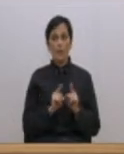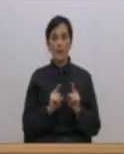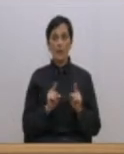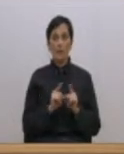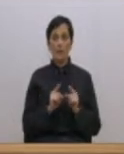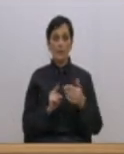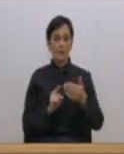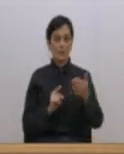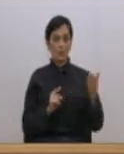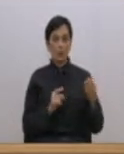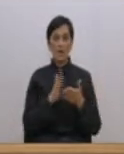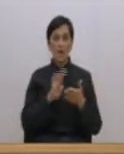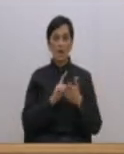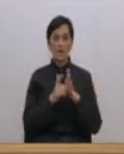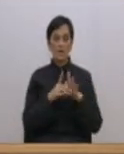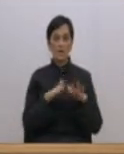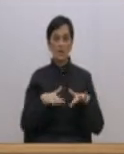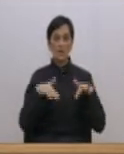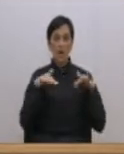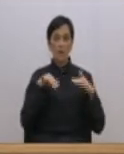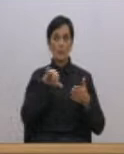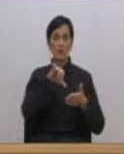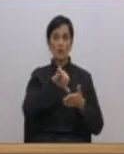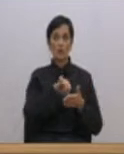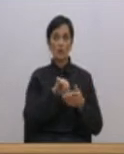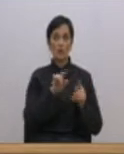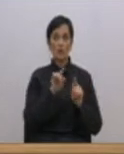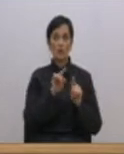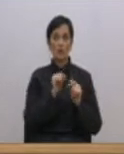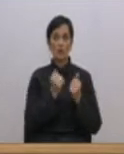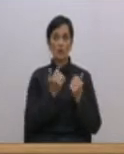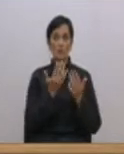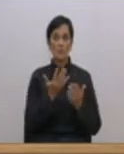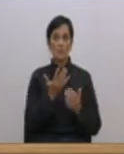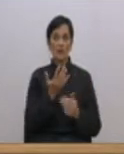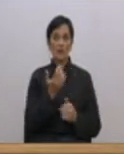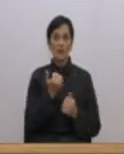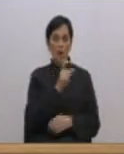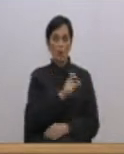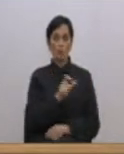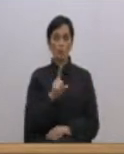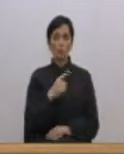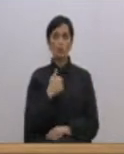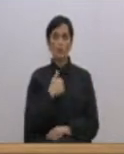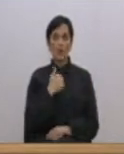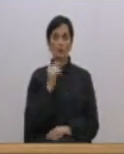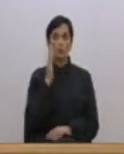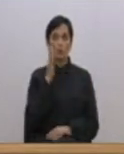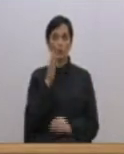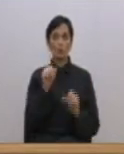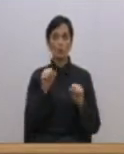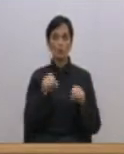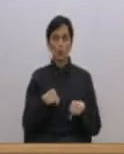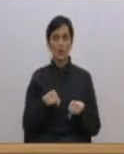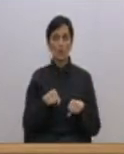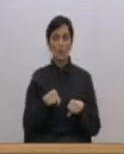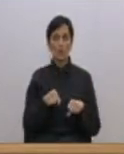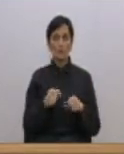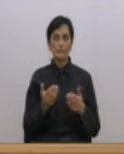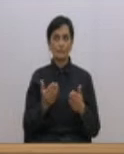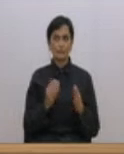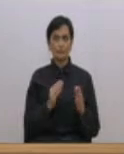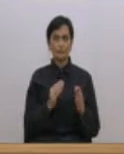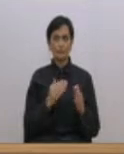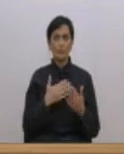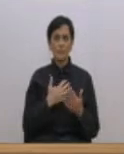ოპოზიციური ჯგუფები არ არიან იმ დოზით, რომ ქონოდა შესაძლებლობა საკმაოდ